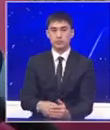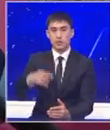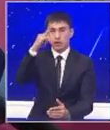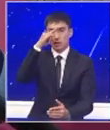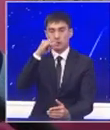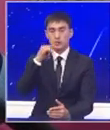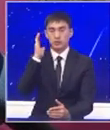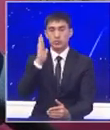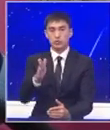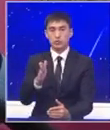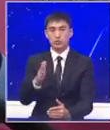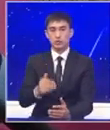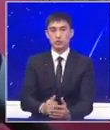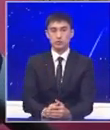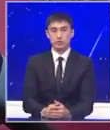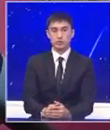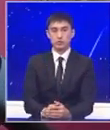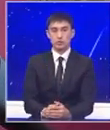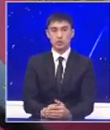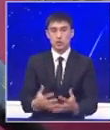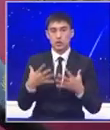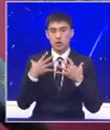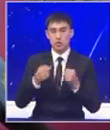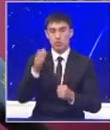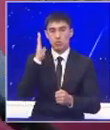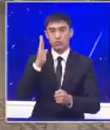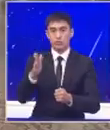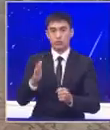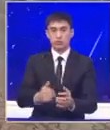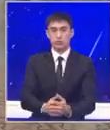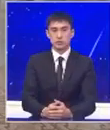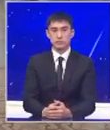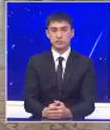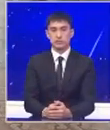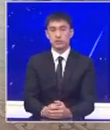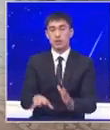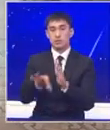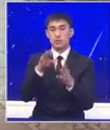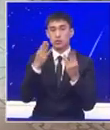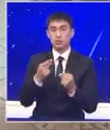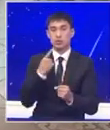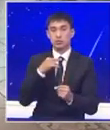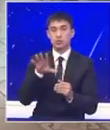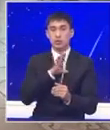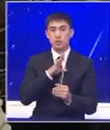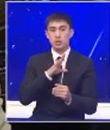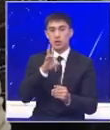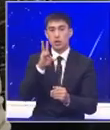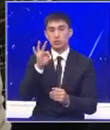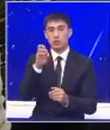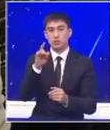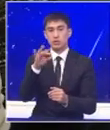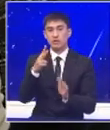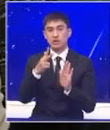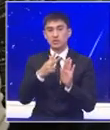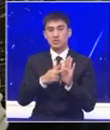Қазақстанның болашағы аман болсын. Сайлау күні дауыс беруге асыққандардың бірі Наурыз Қылышбаев.